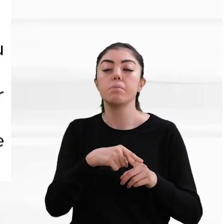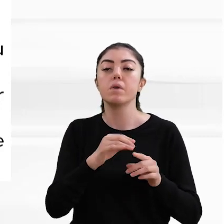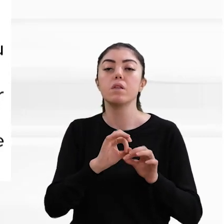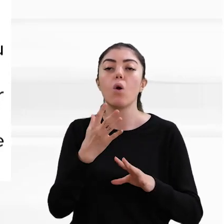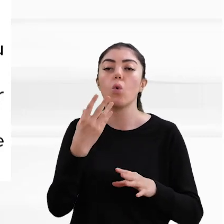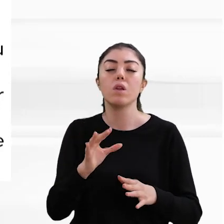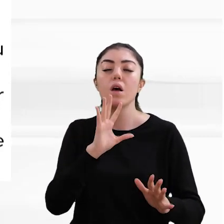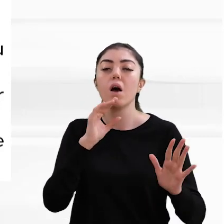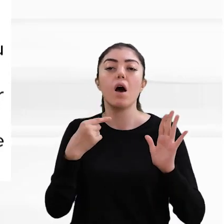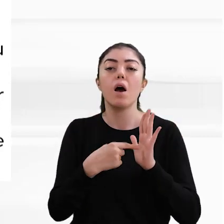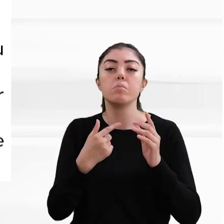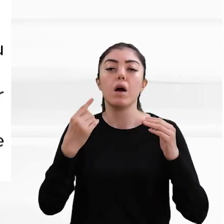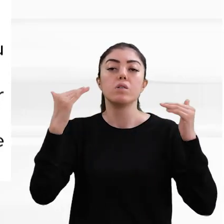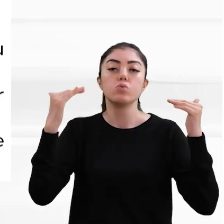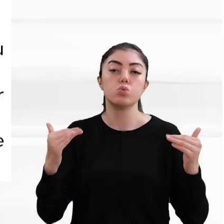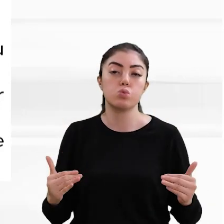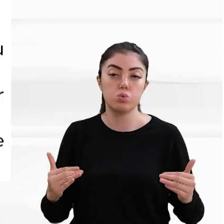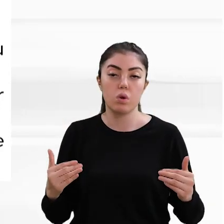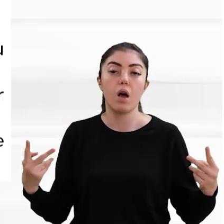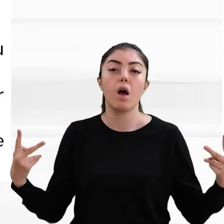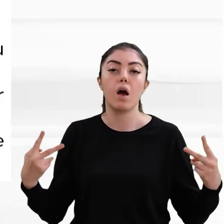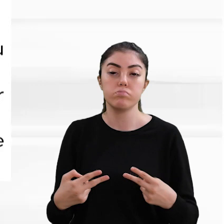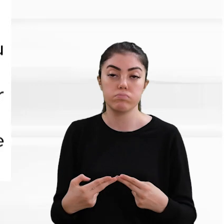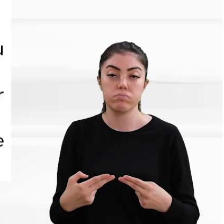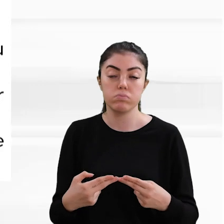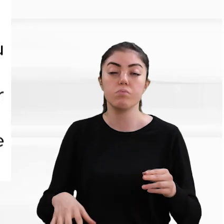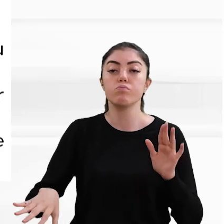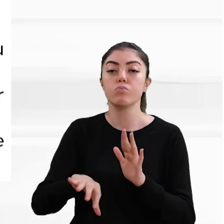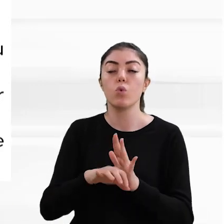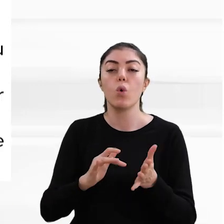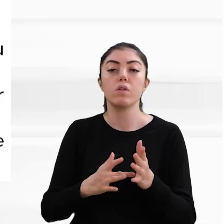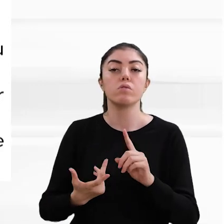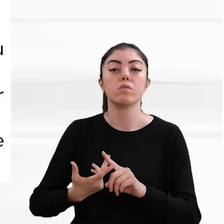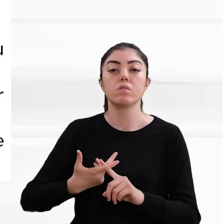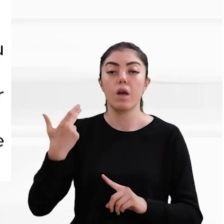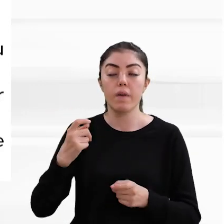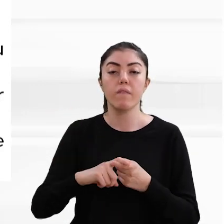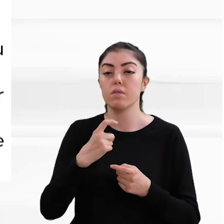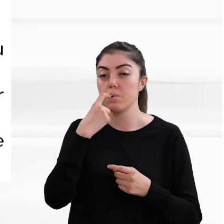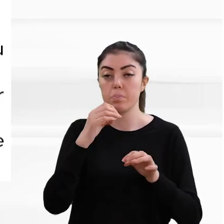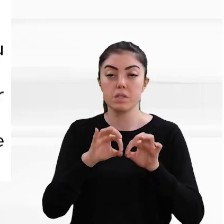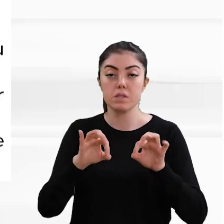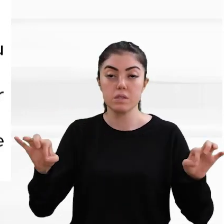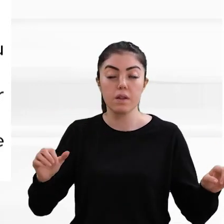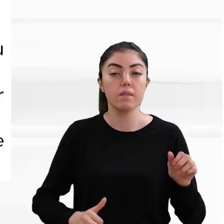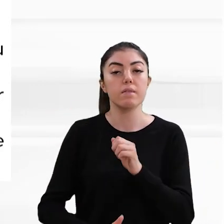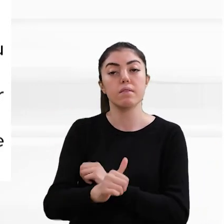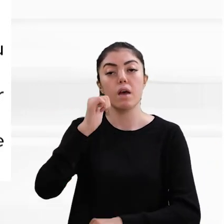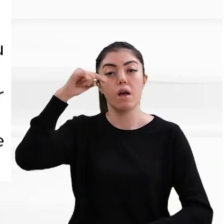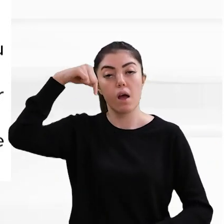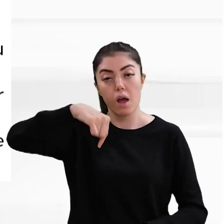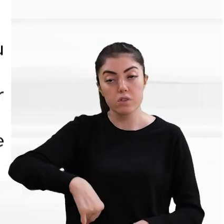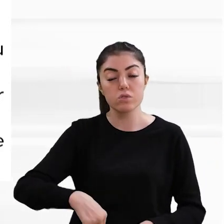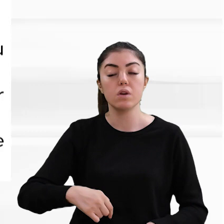akım kesilecek birbirlerine temas etmediği için. Akım kesilince elektromıknatıs ortadan kalkacak ve demir bilye